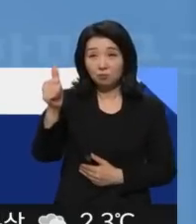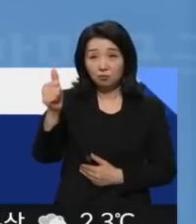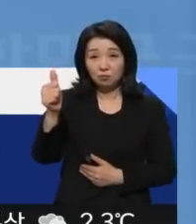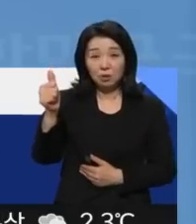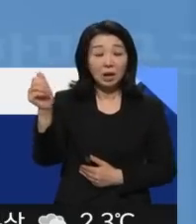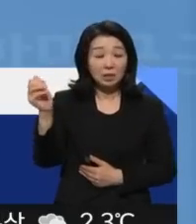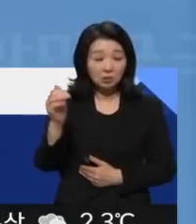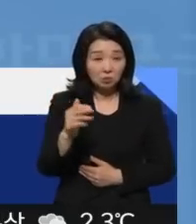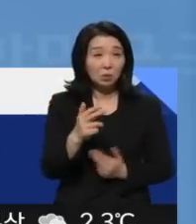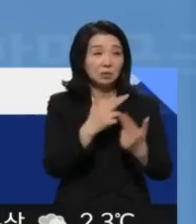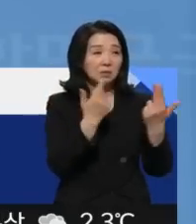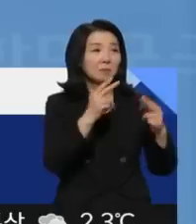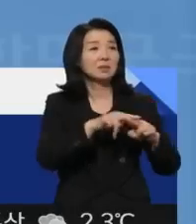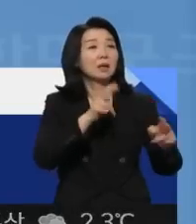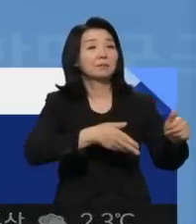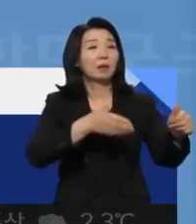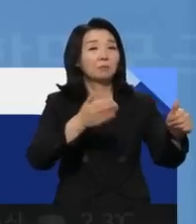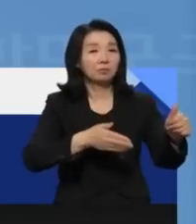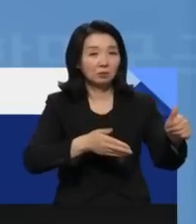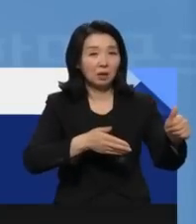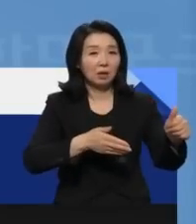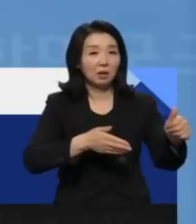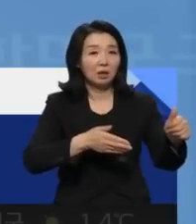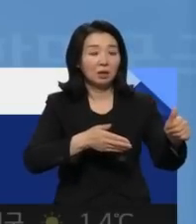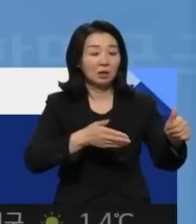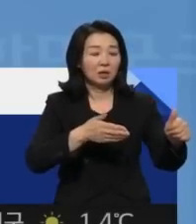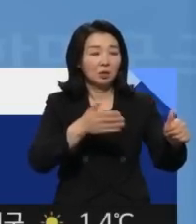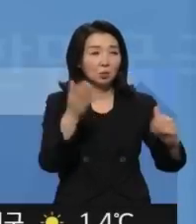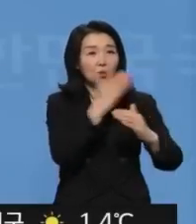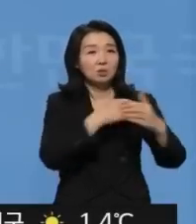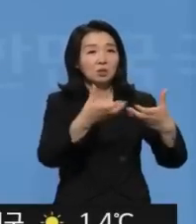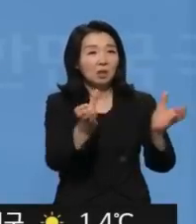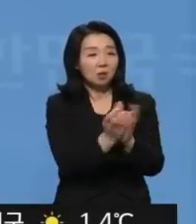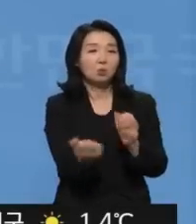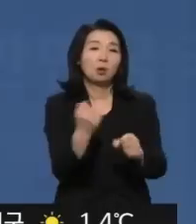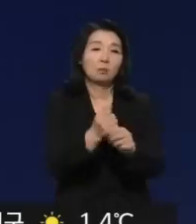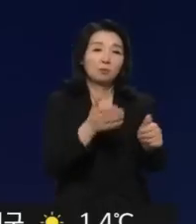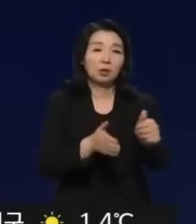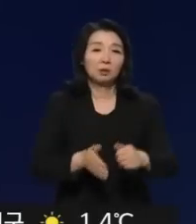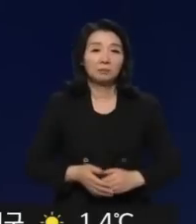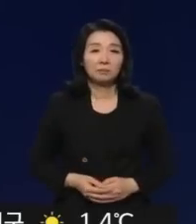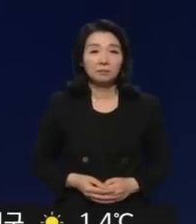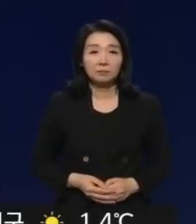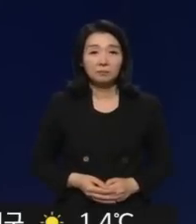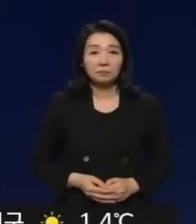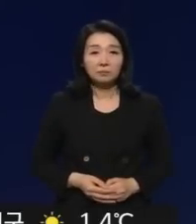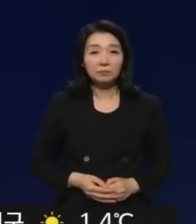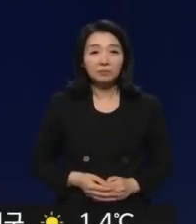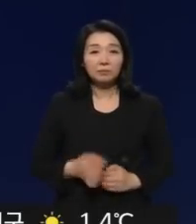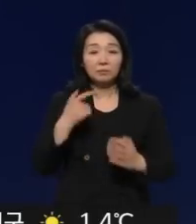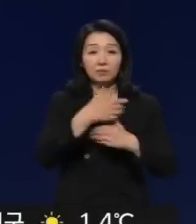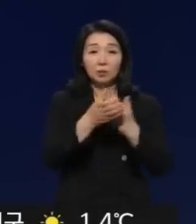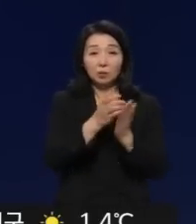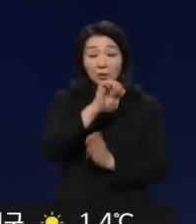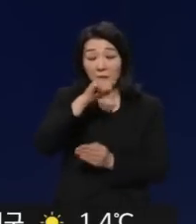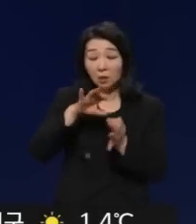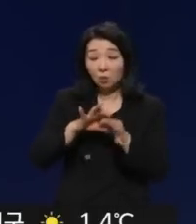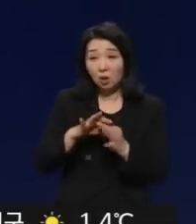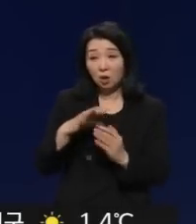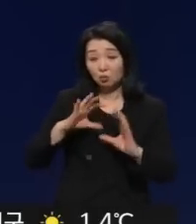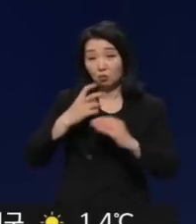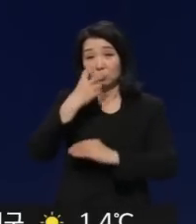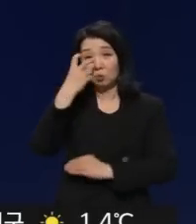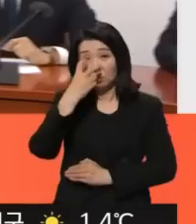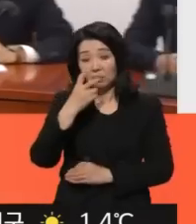대표의 사퇴를 요구하고 공당으로 돌아와야 합니다. 반면에 민주당은 예산안 처리와 국정조사